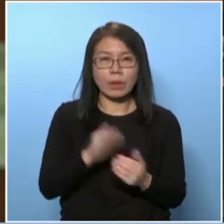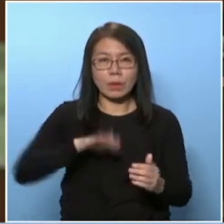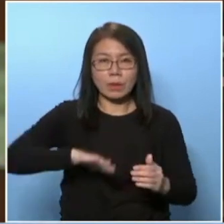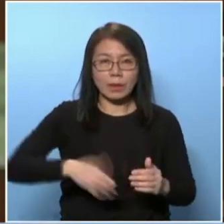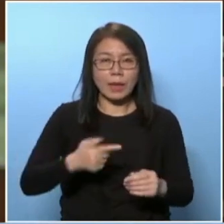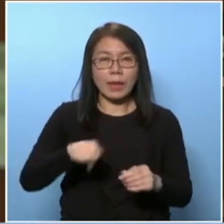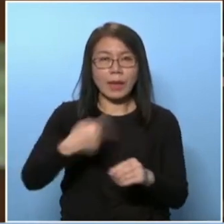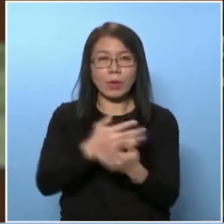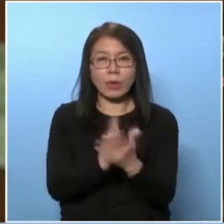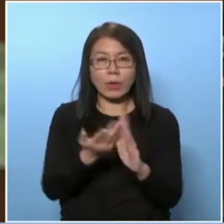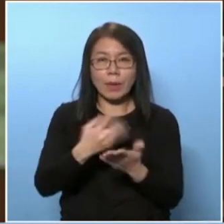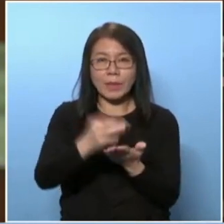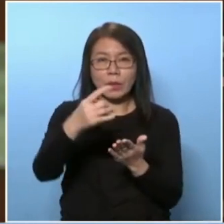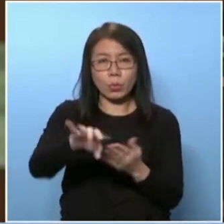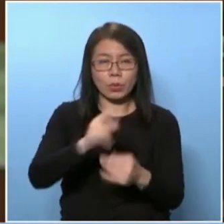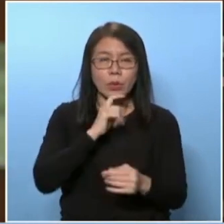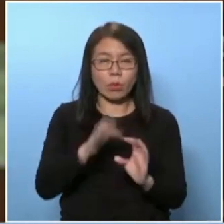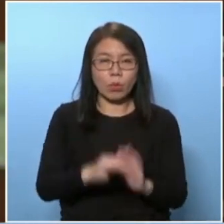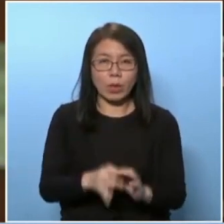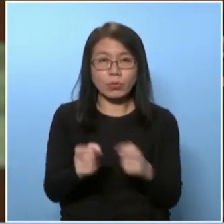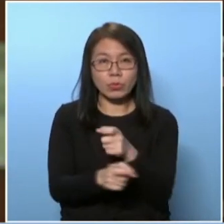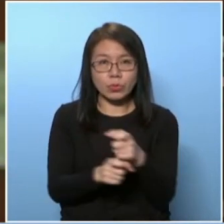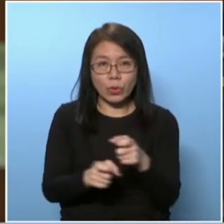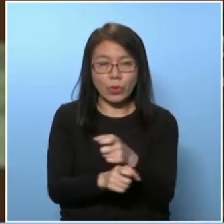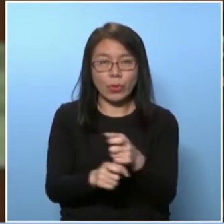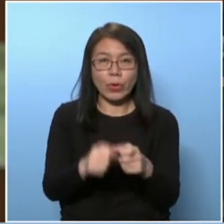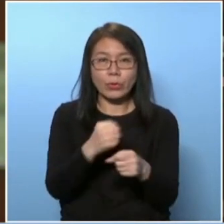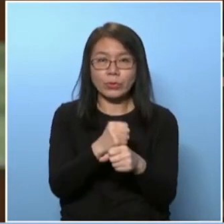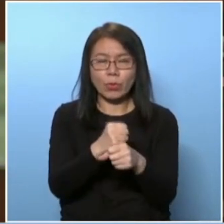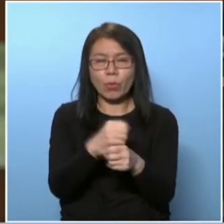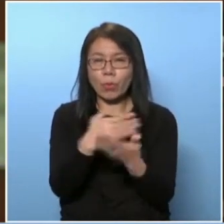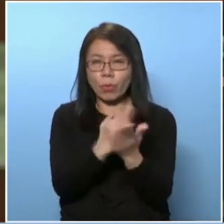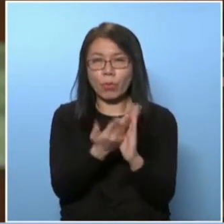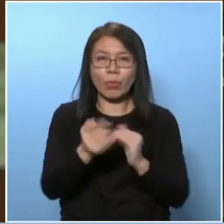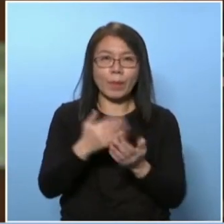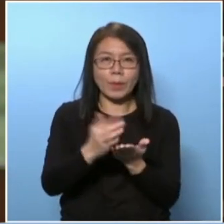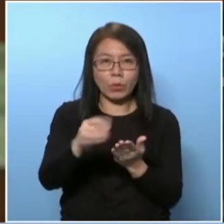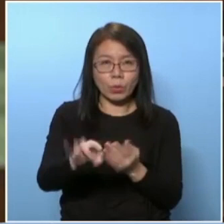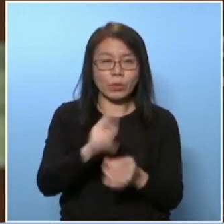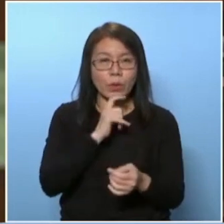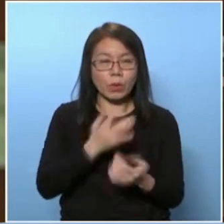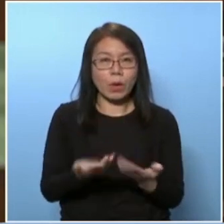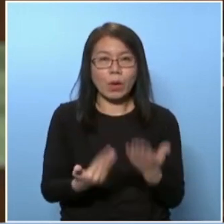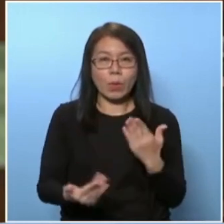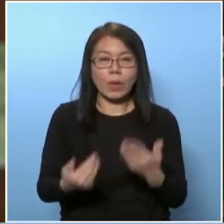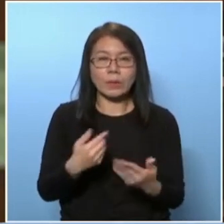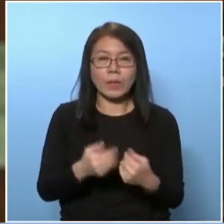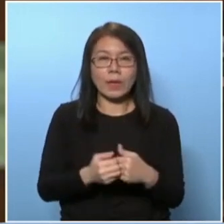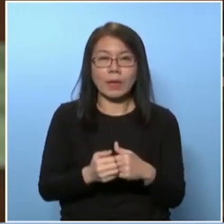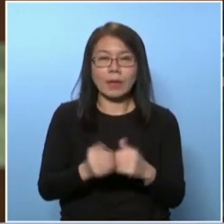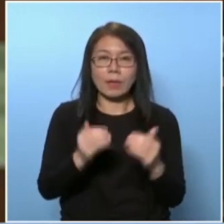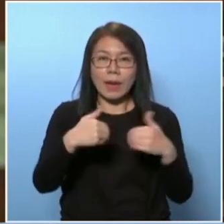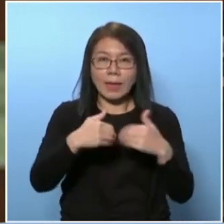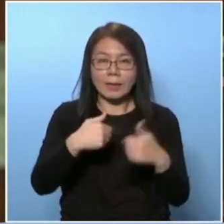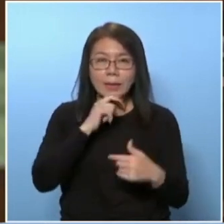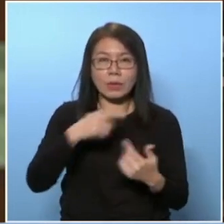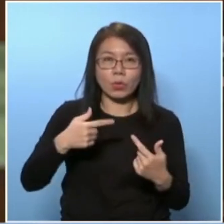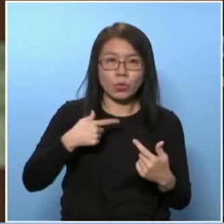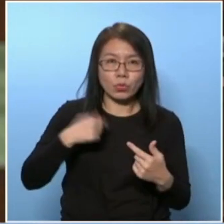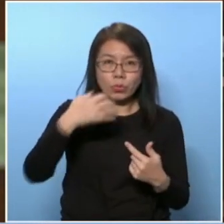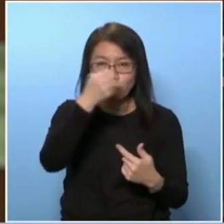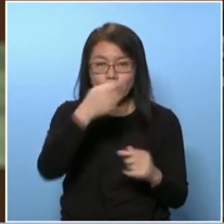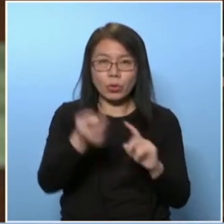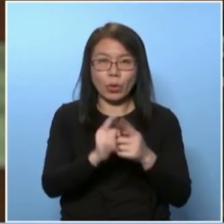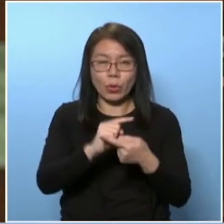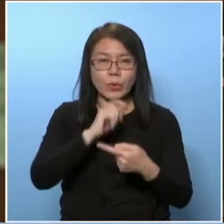其他嘅豁免，可能商務啊各方面。咁甚至乎譬如話領事，香港有百幾個領事，每個